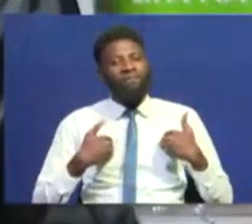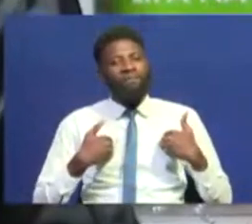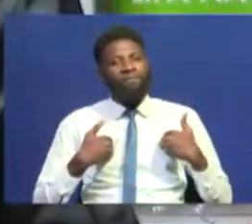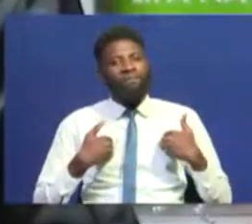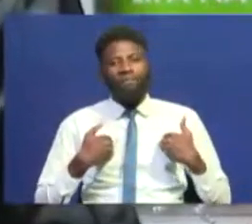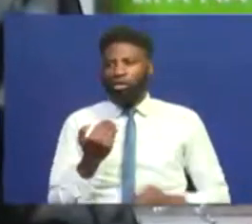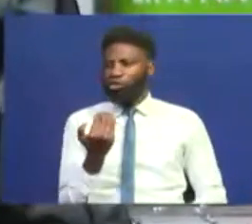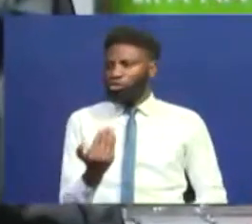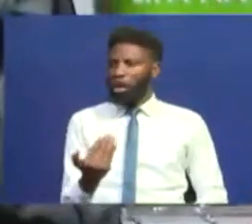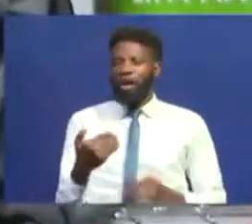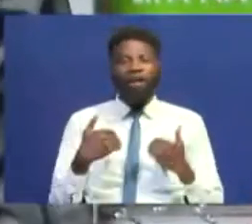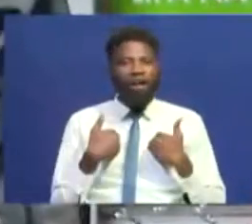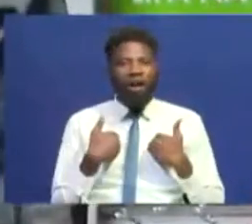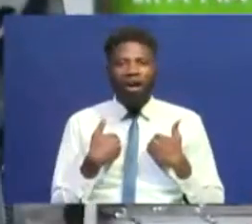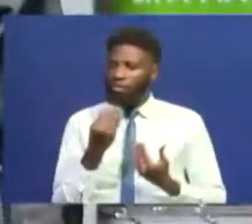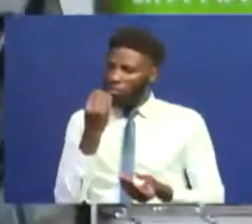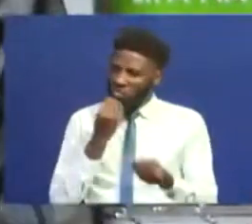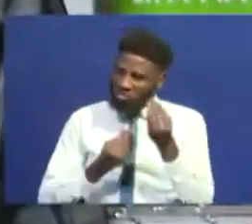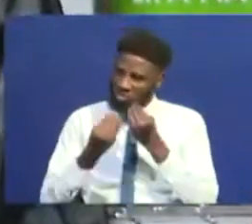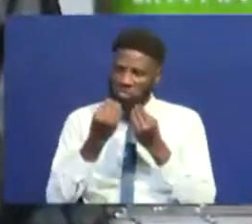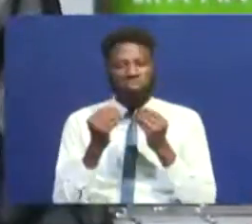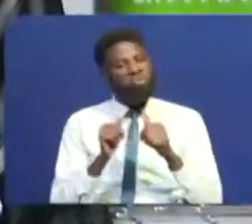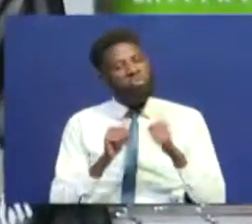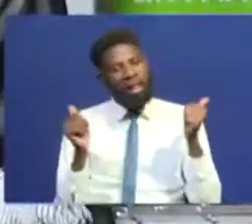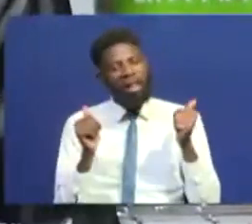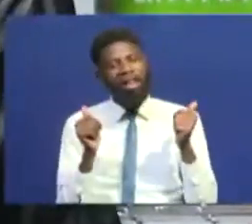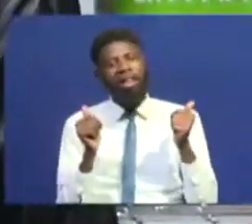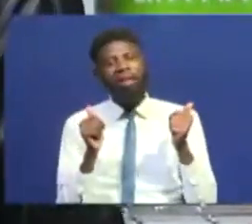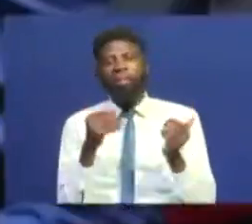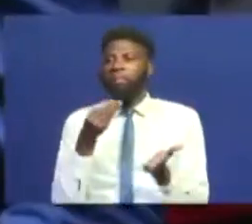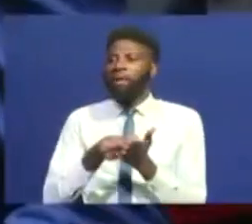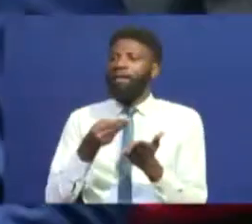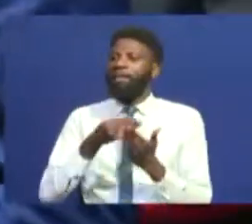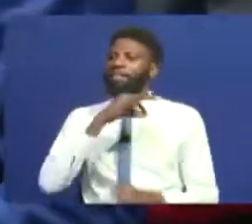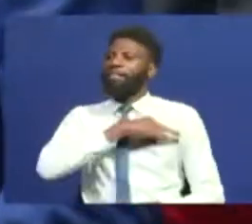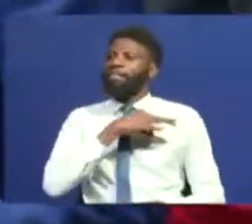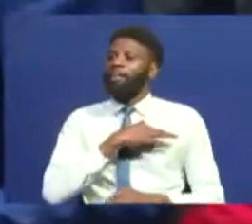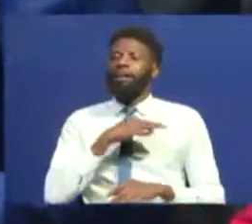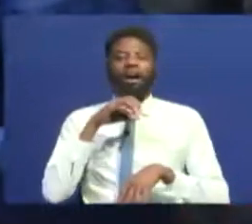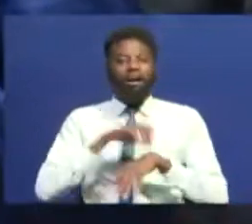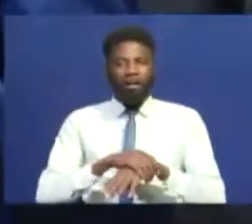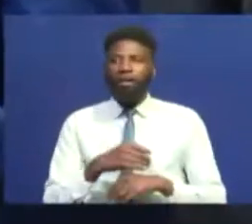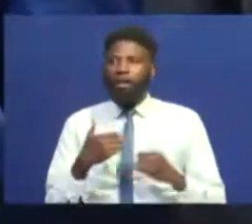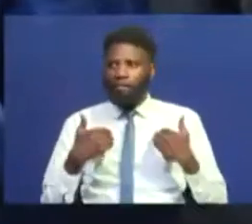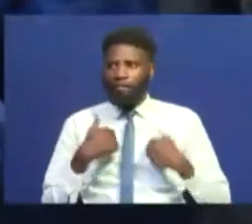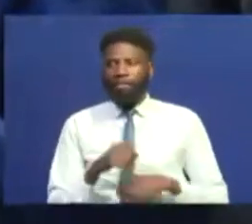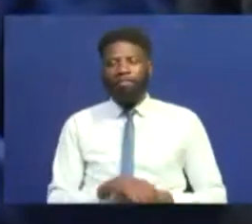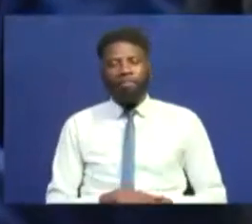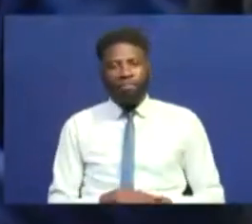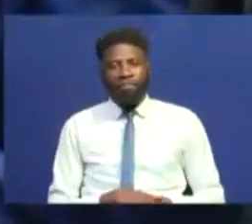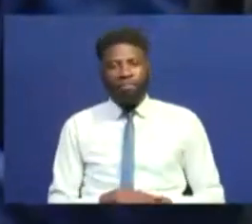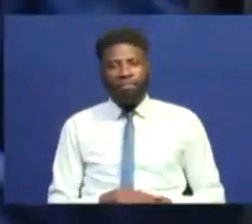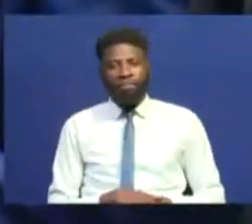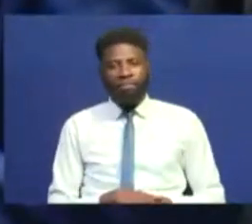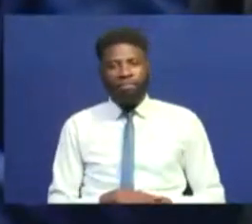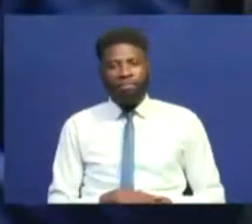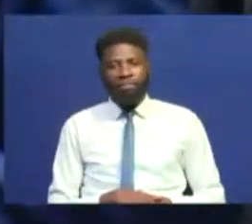mtoto, tunakula na we gain money from this my job. Wanasema kwamba Zohali ni